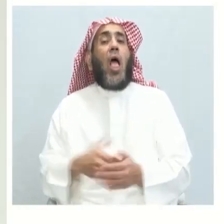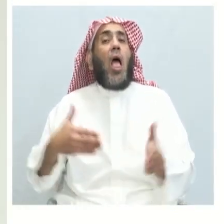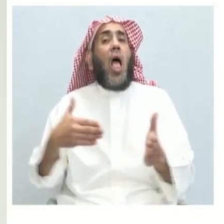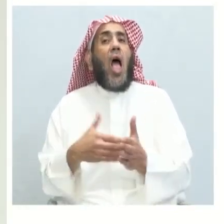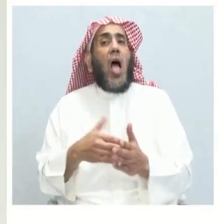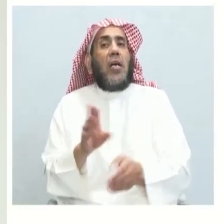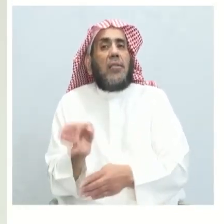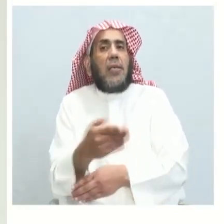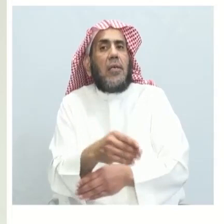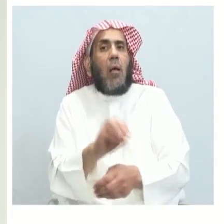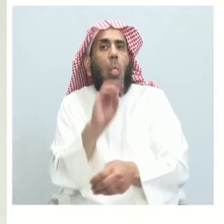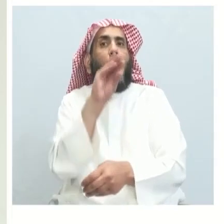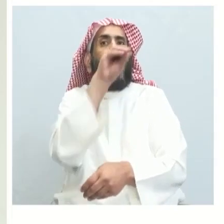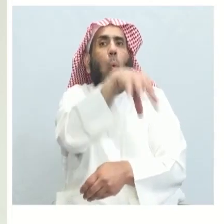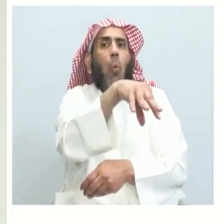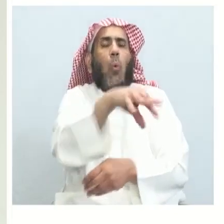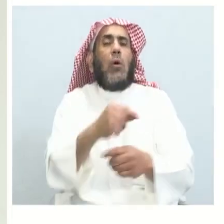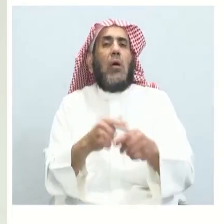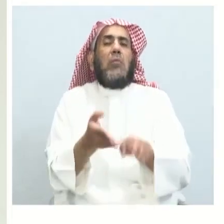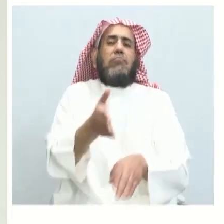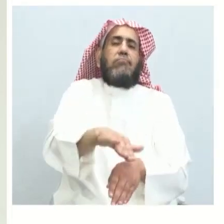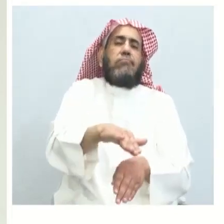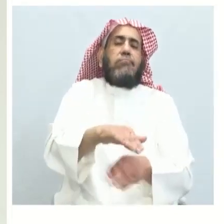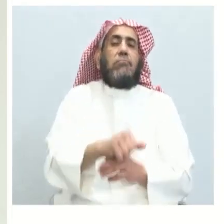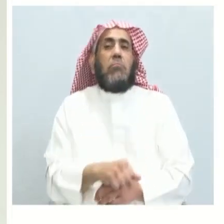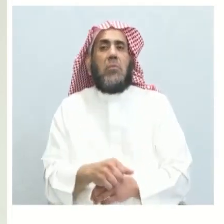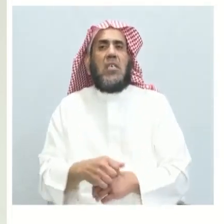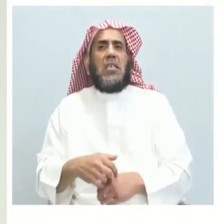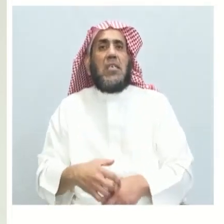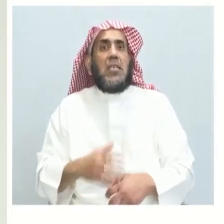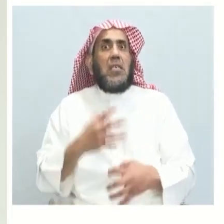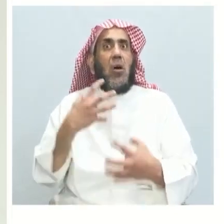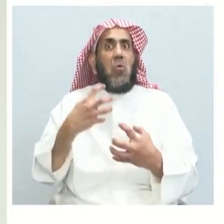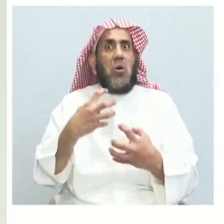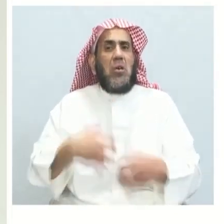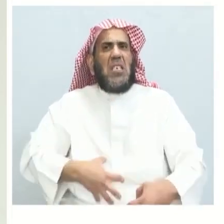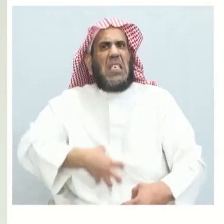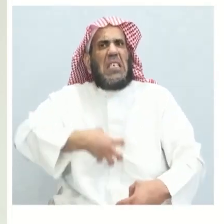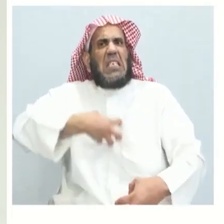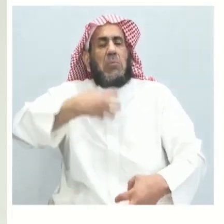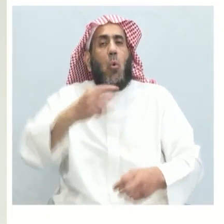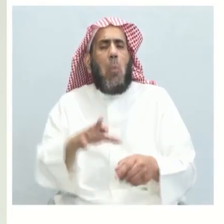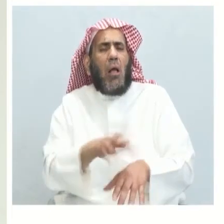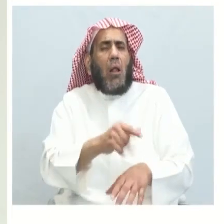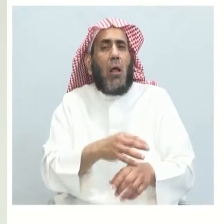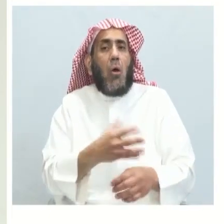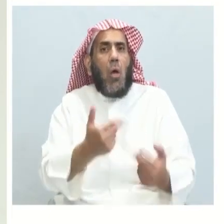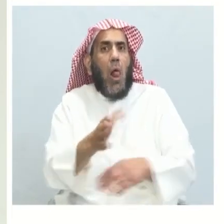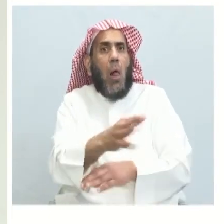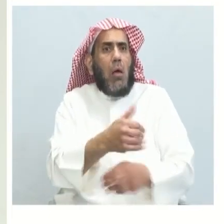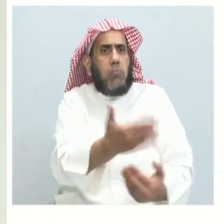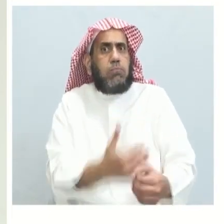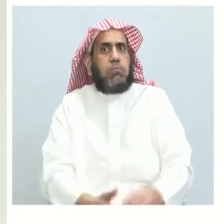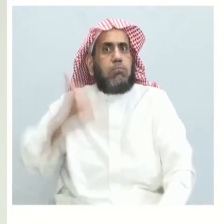لدغته الحيه فقتلته فغضب الاول لمقتل اخيه وطلب الحيه